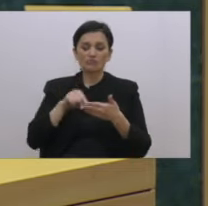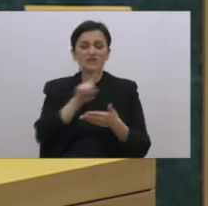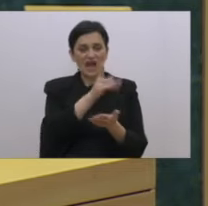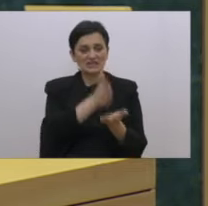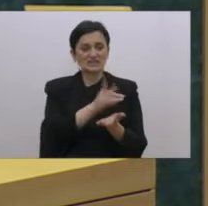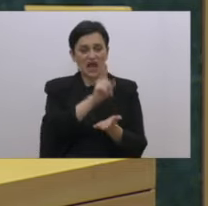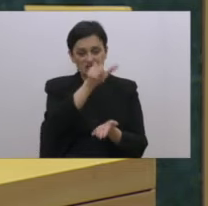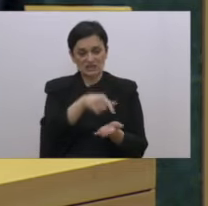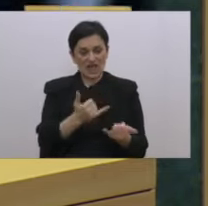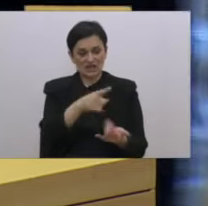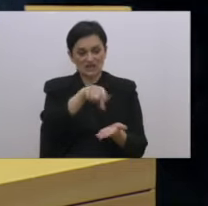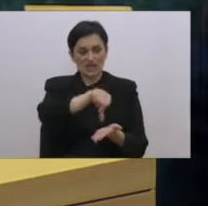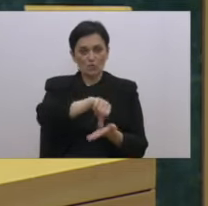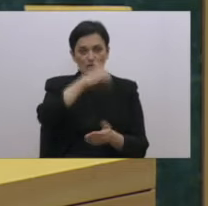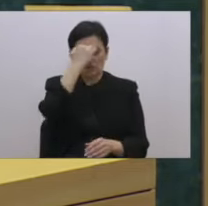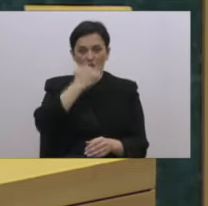რასაც წარმოადგენთ ახლა. მადლობა.